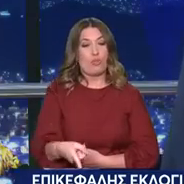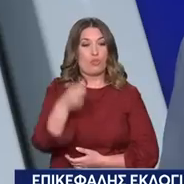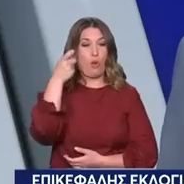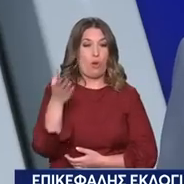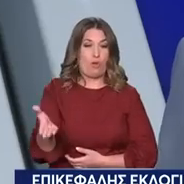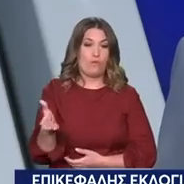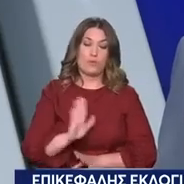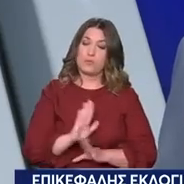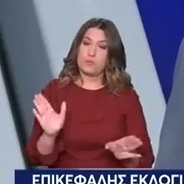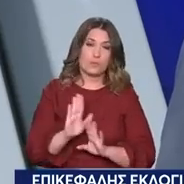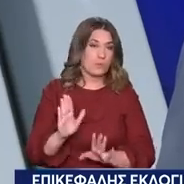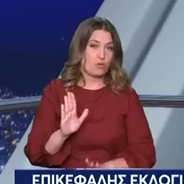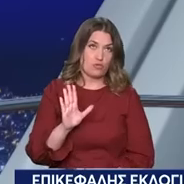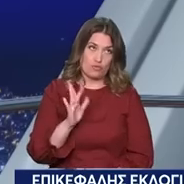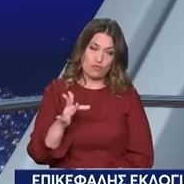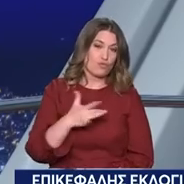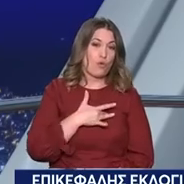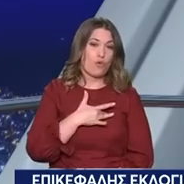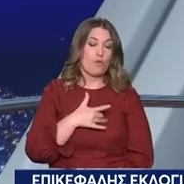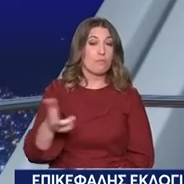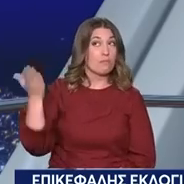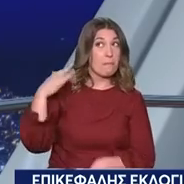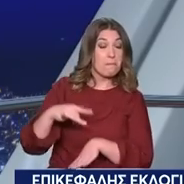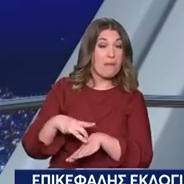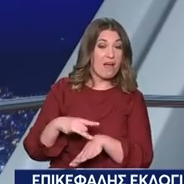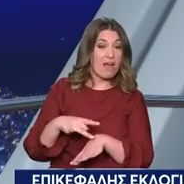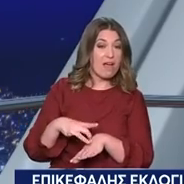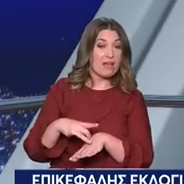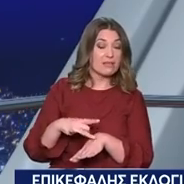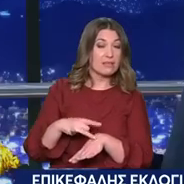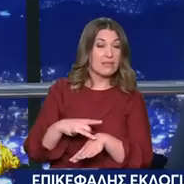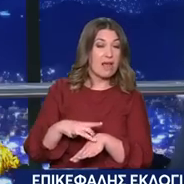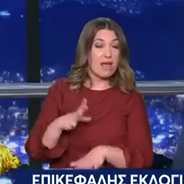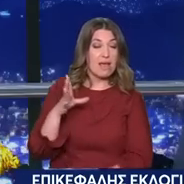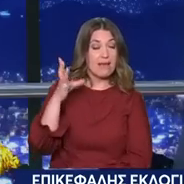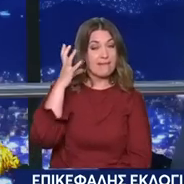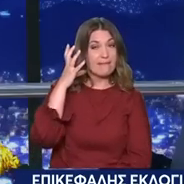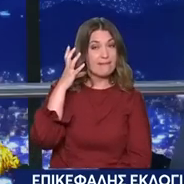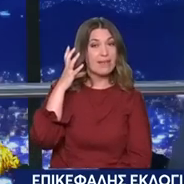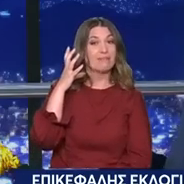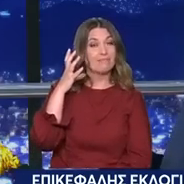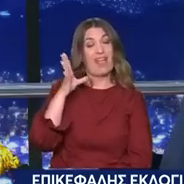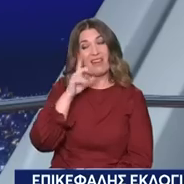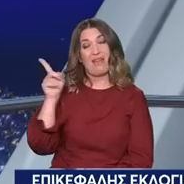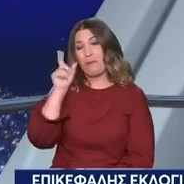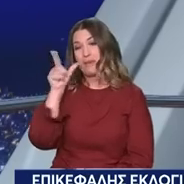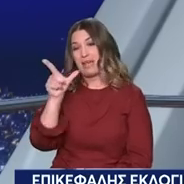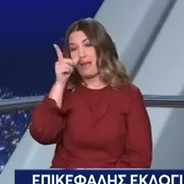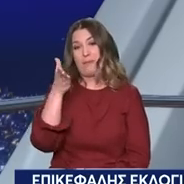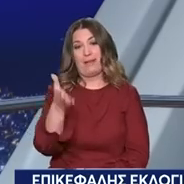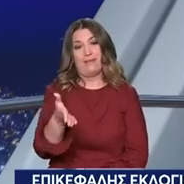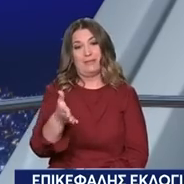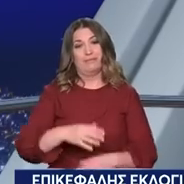Ένα συγκλονιστικό γεγονός, πραγματικά, στην Πάτρα και φαντάζομαι από εκεί ψηλά θα σας καμαρώνει. Και εξίδα για όλο τον δημοκρατικό